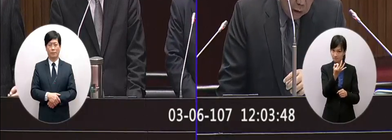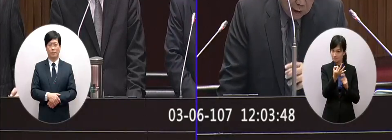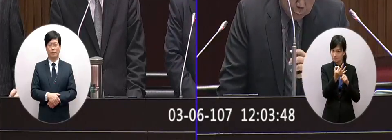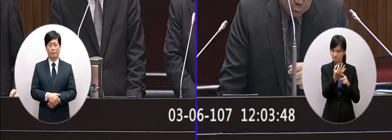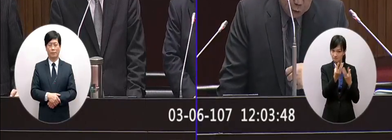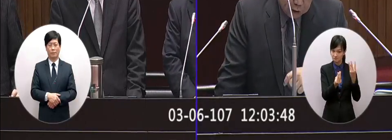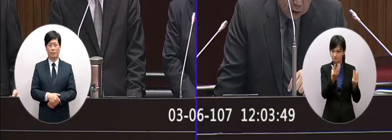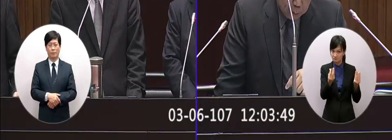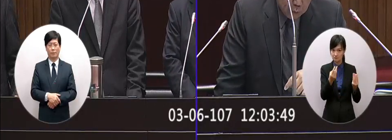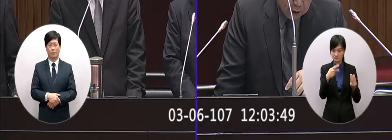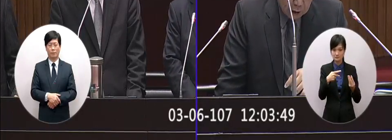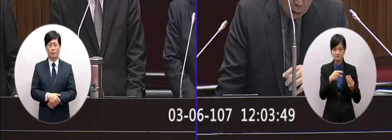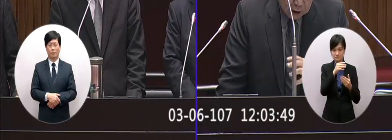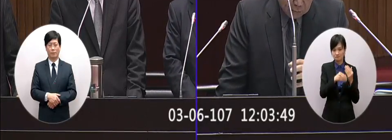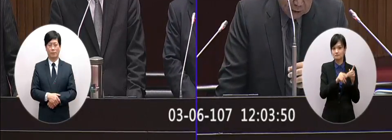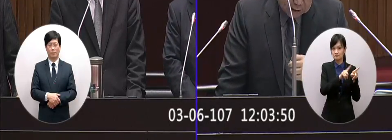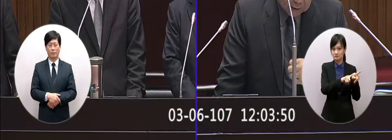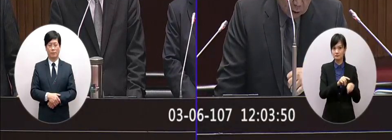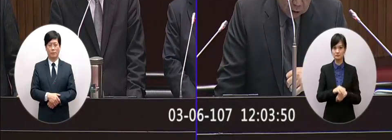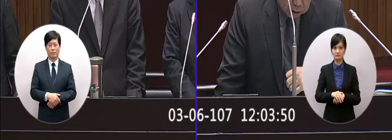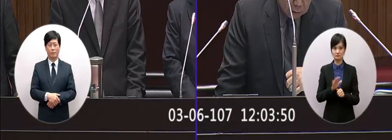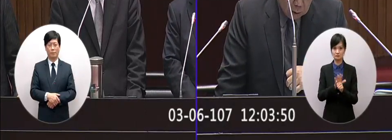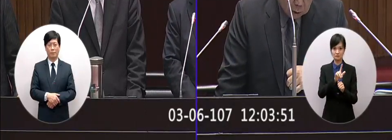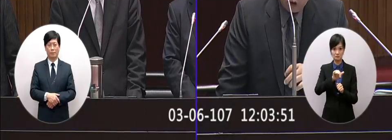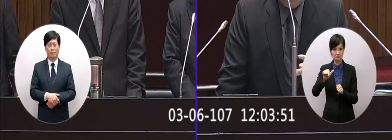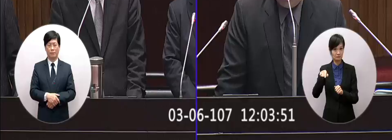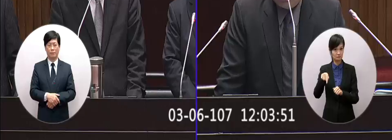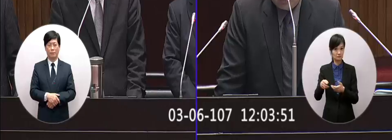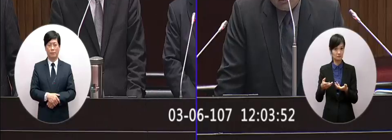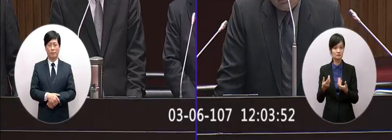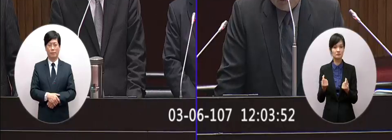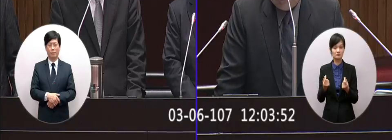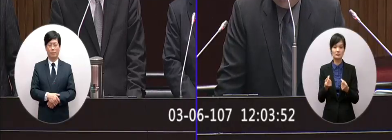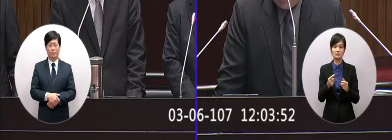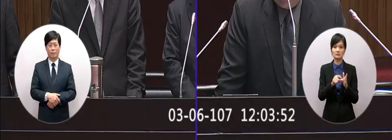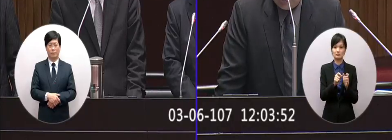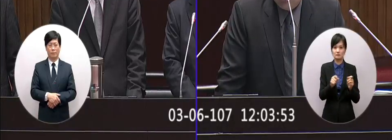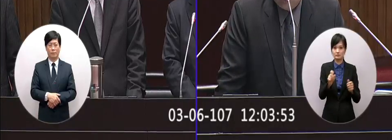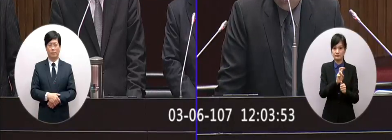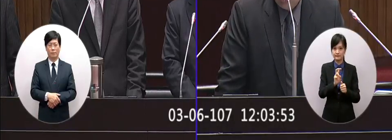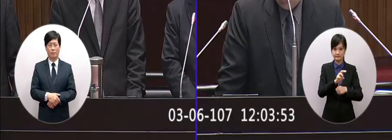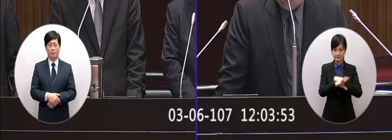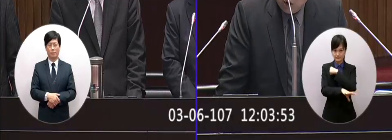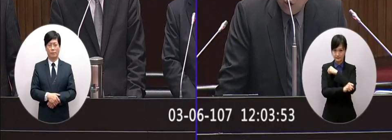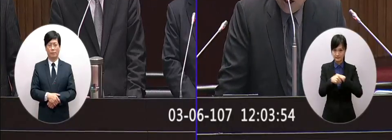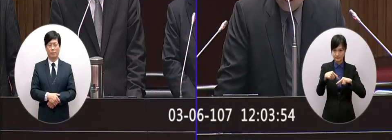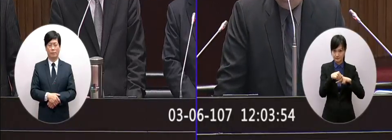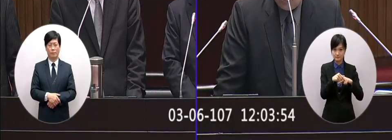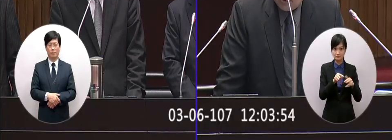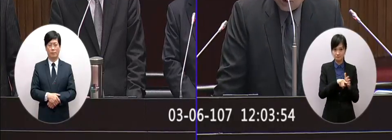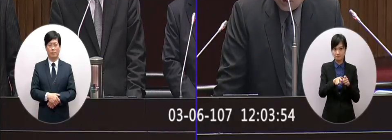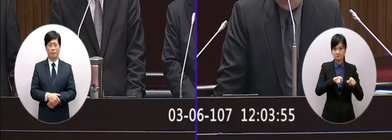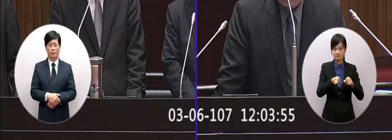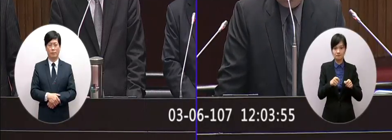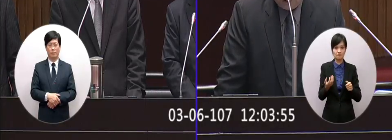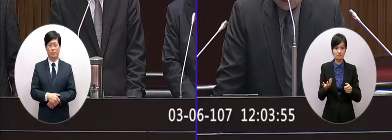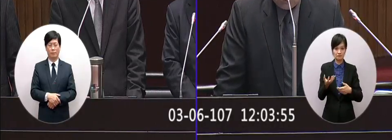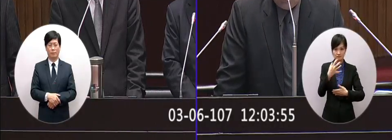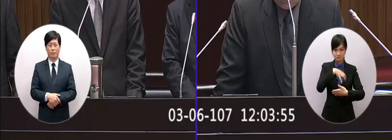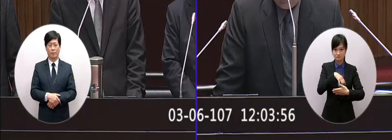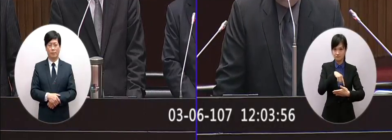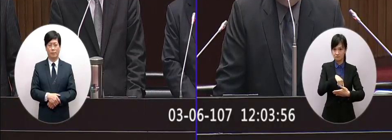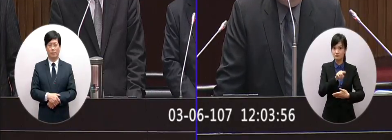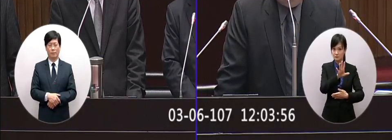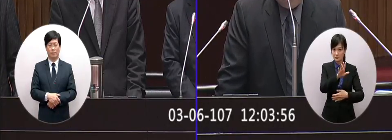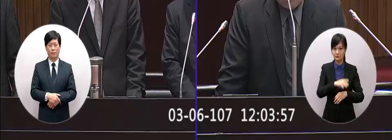补助。那辅具的这个部分的话，也放在长照基金专款专用，在指定的项目，同样是的就是说需